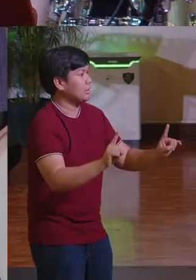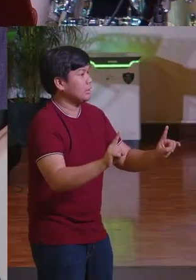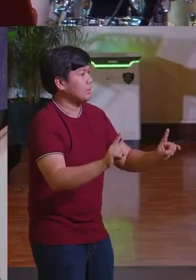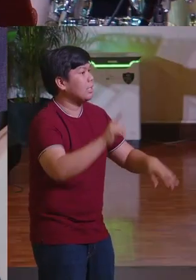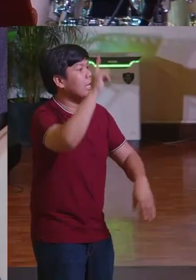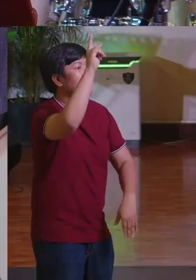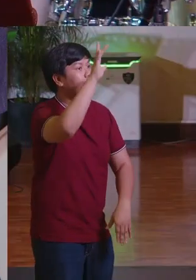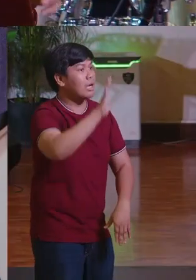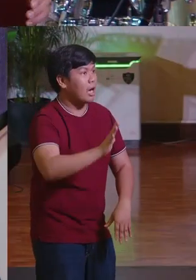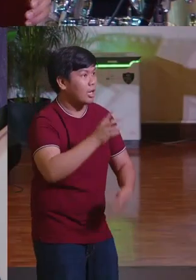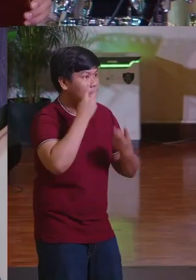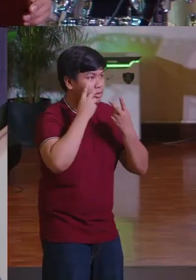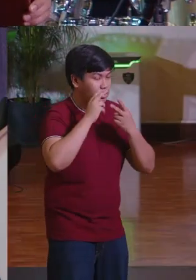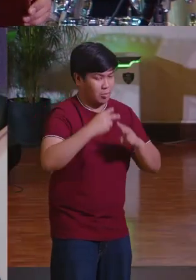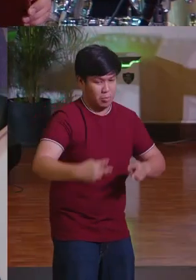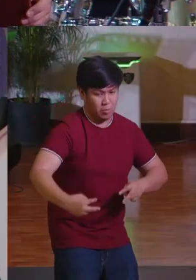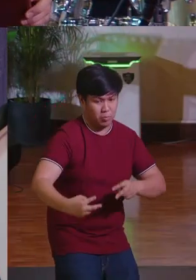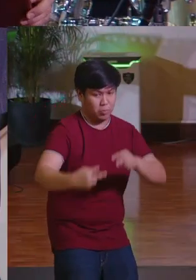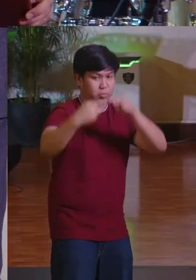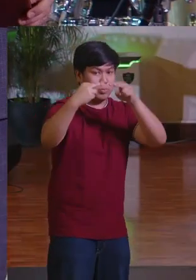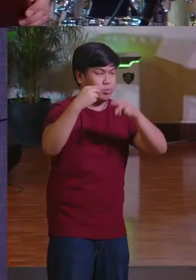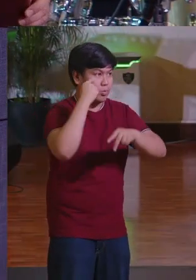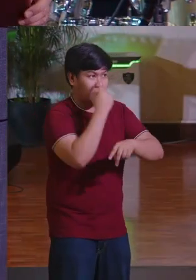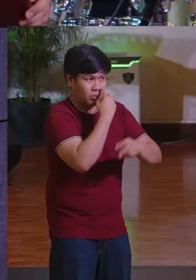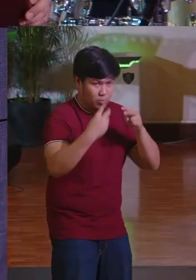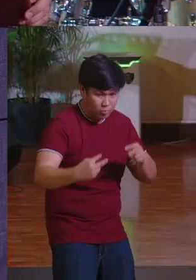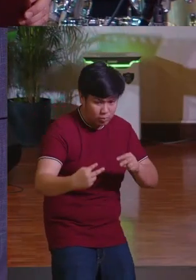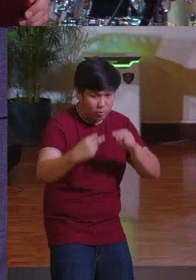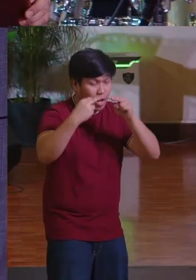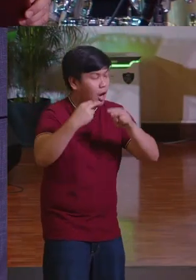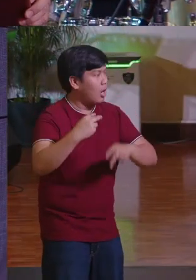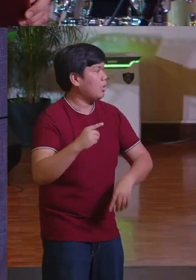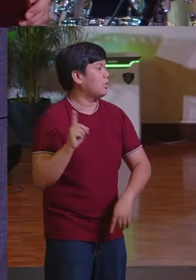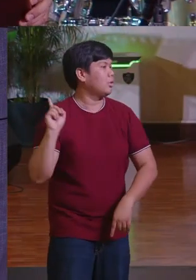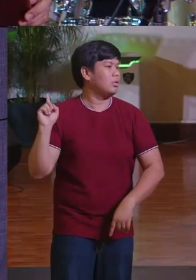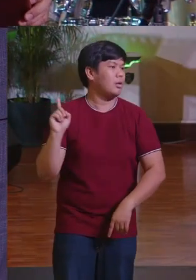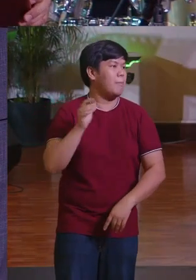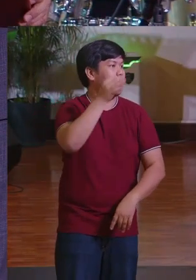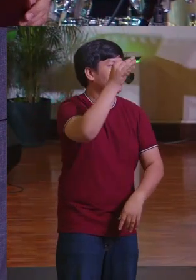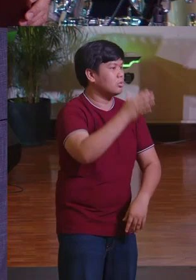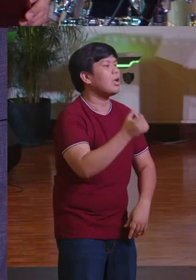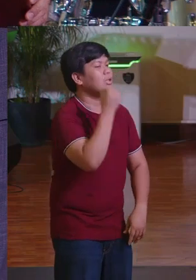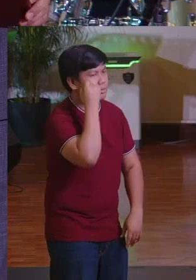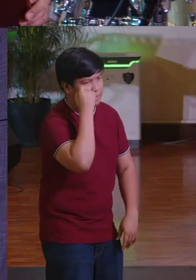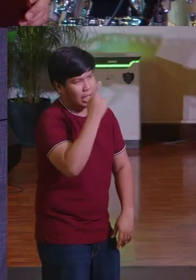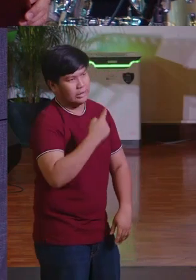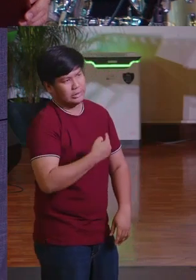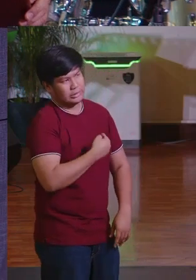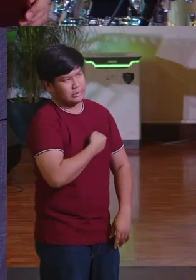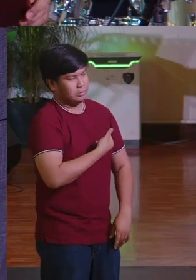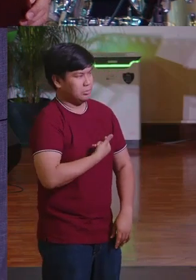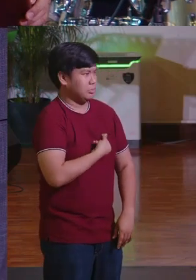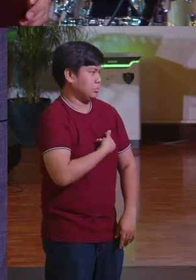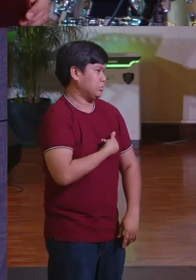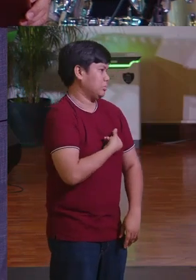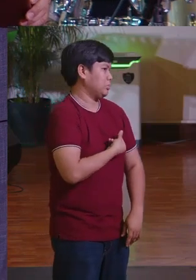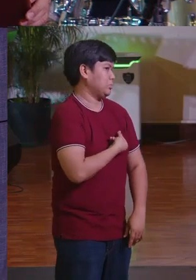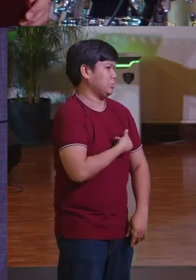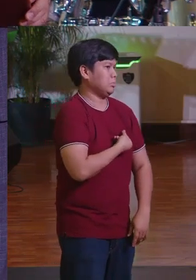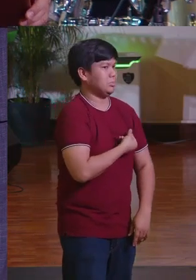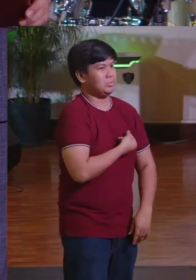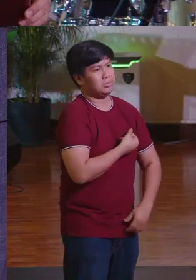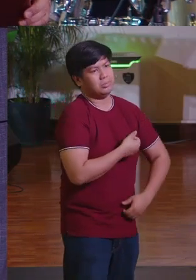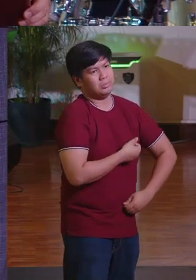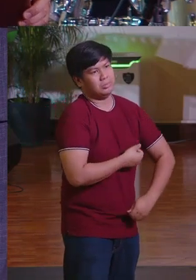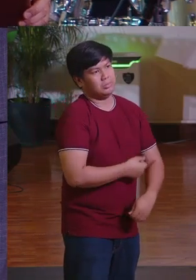yun ang aking nabasa. Panginoon nangungusap sa akin at yun po ay conviction. At mula noon po,